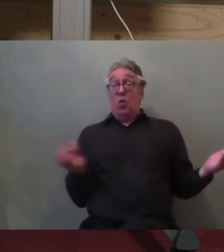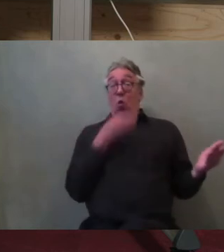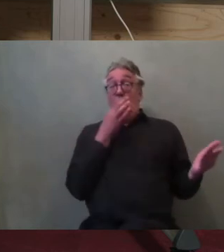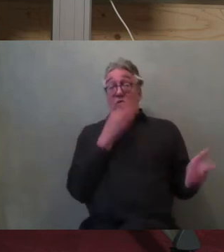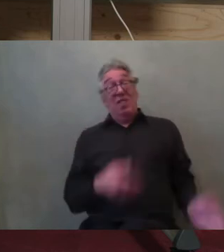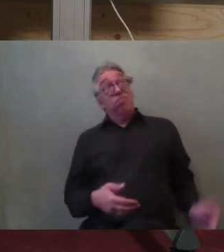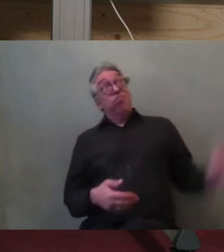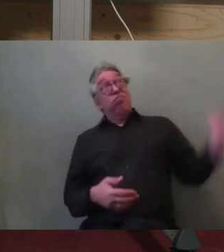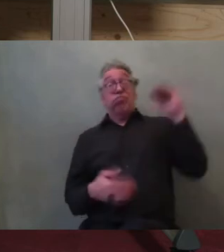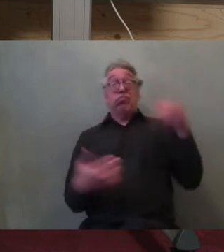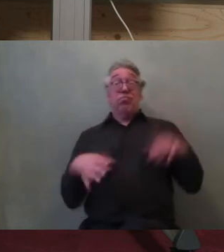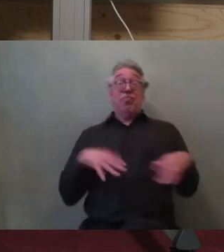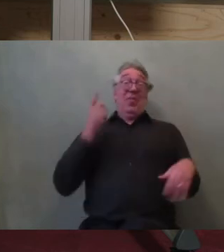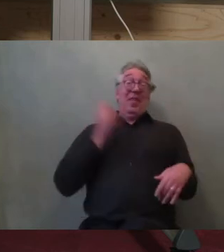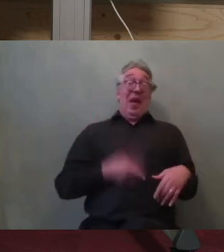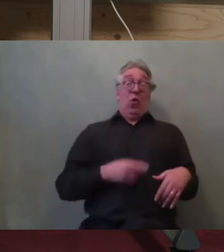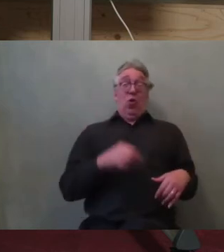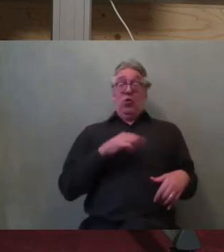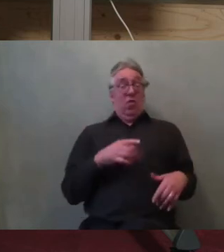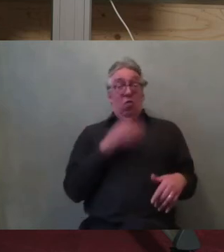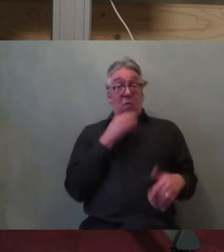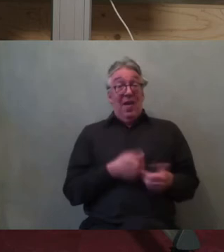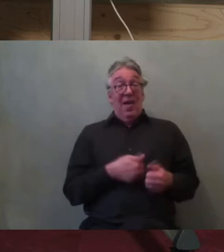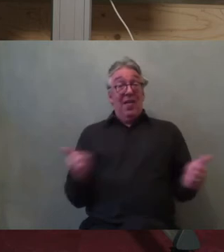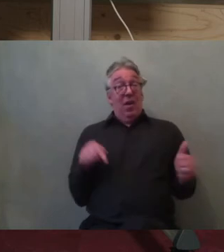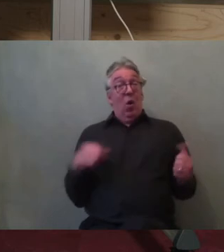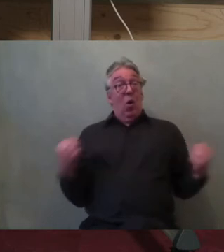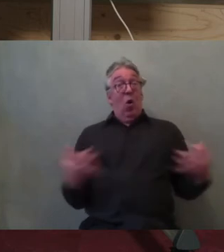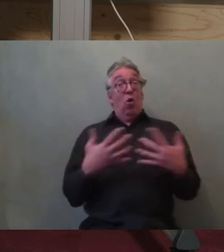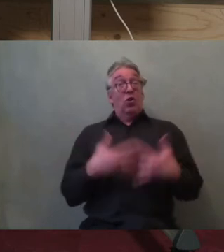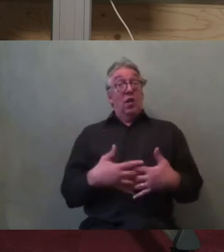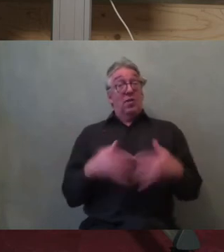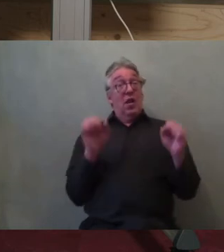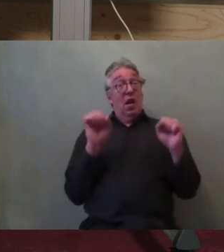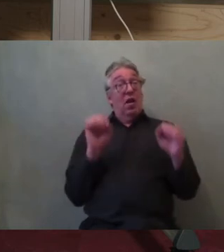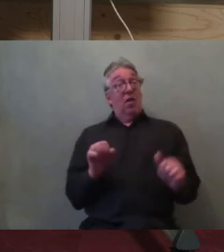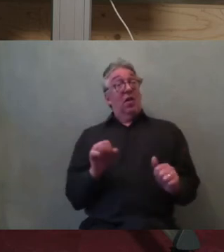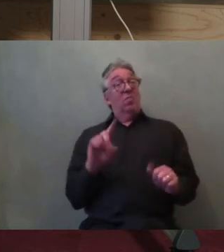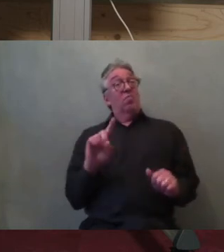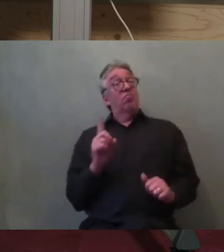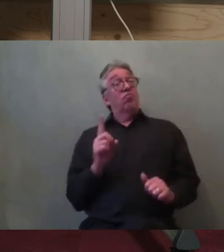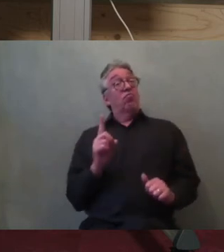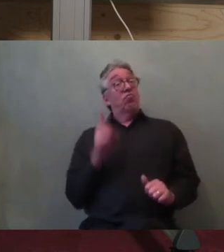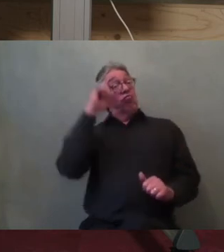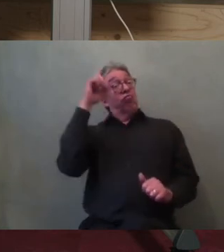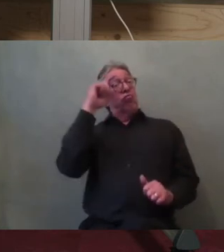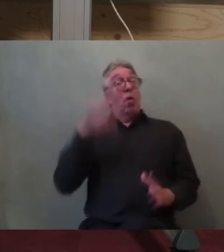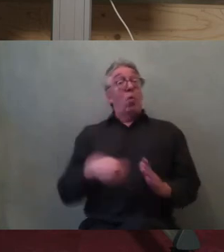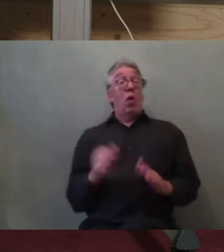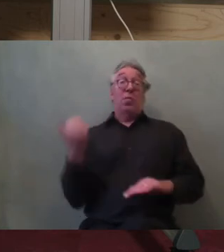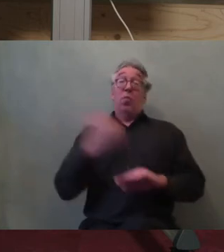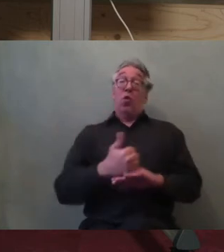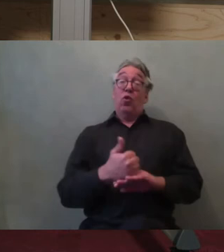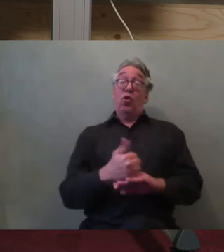Dat hoeft niet de directeur te zijn. Maar iedereen in de organisatie kan het initiatief nemen om een project te starten. In ons geval was dat in 2013